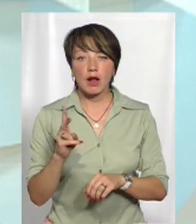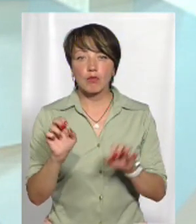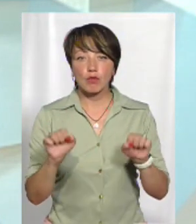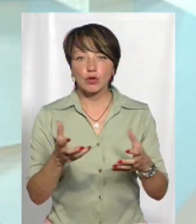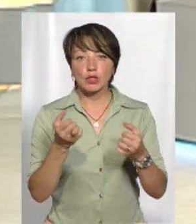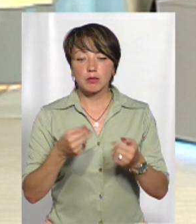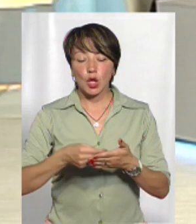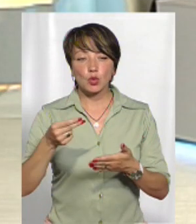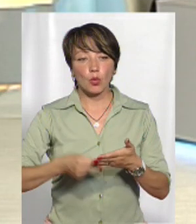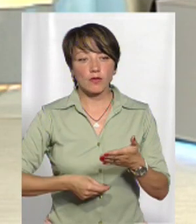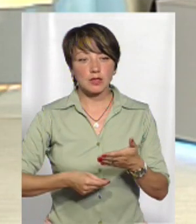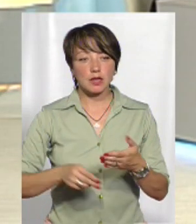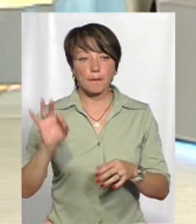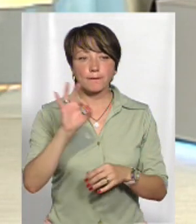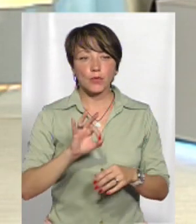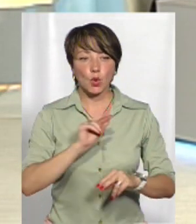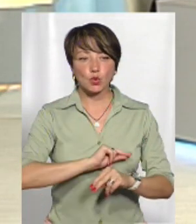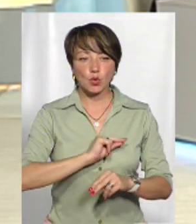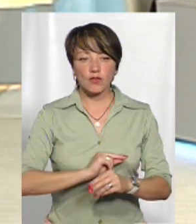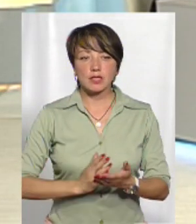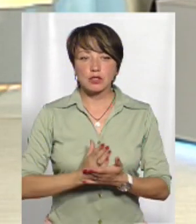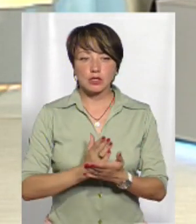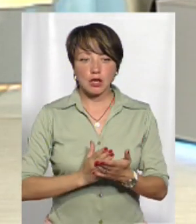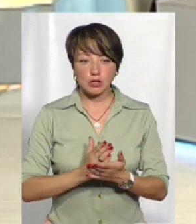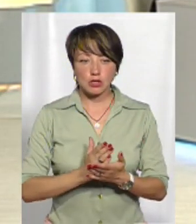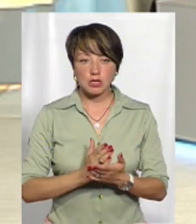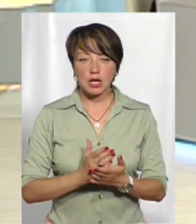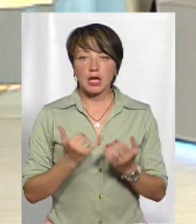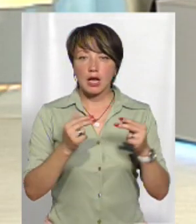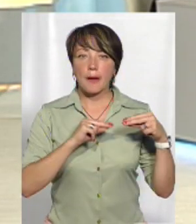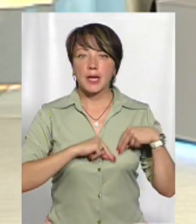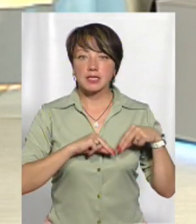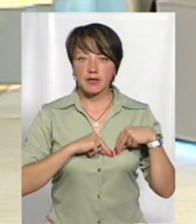страхувальник може отримати довідки про трудовий страховий стаж для